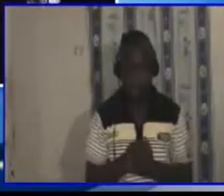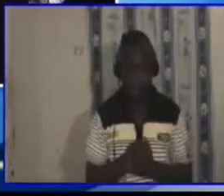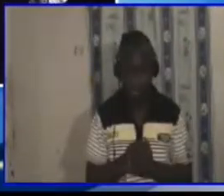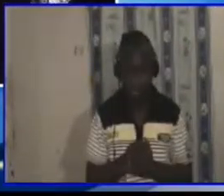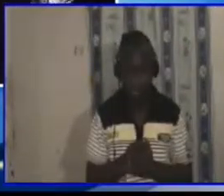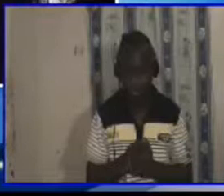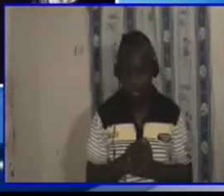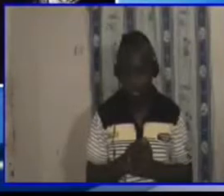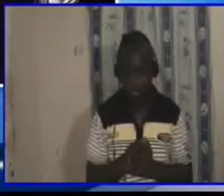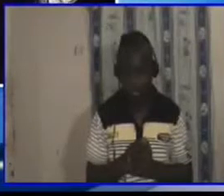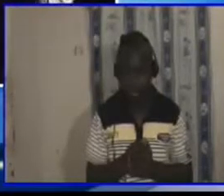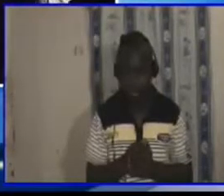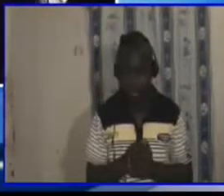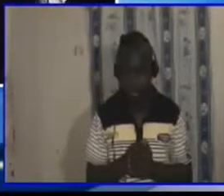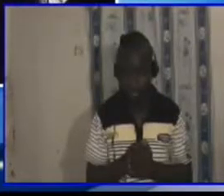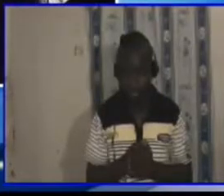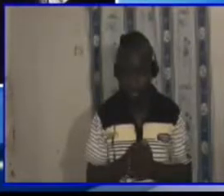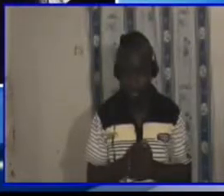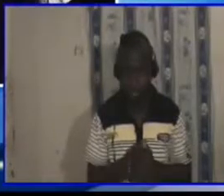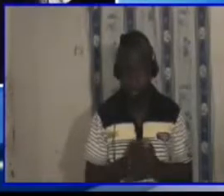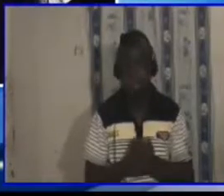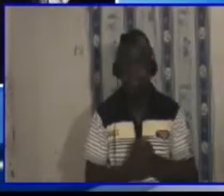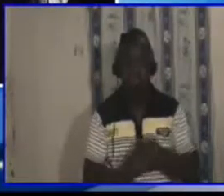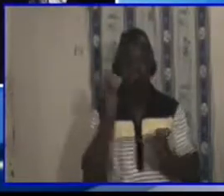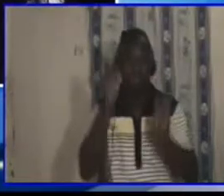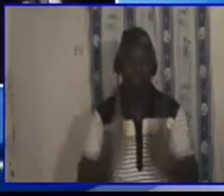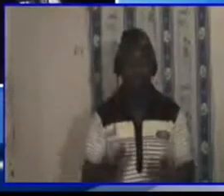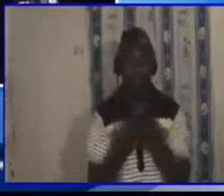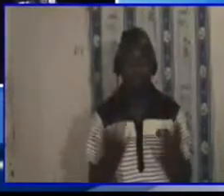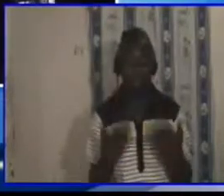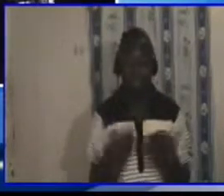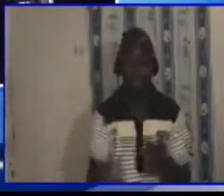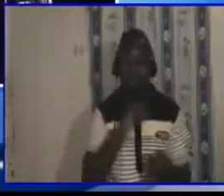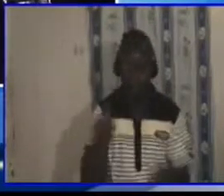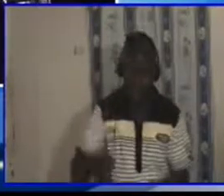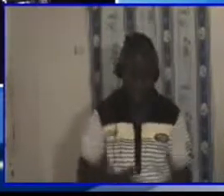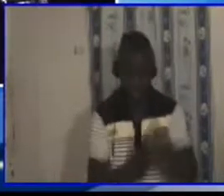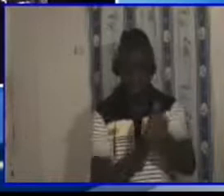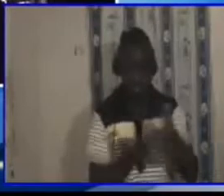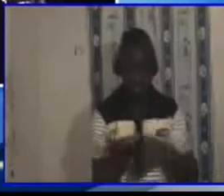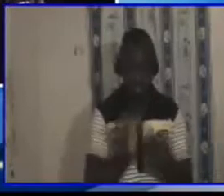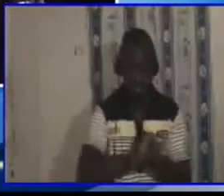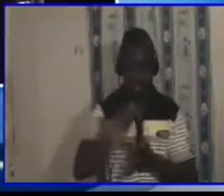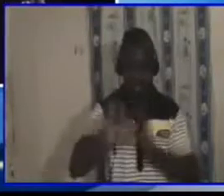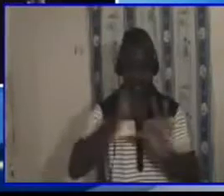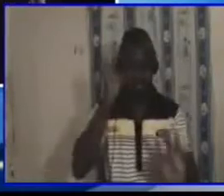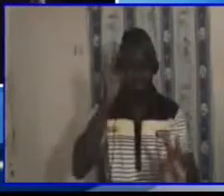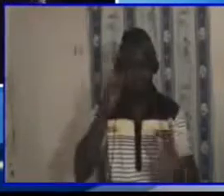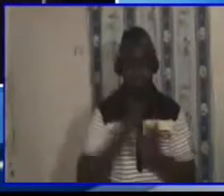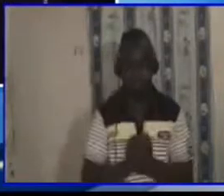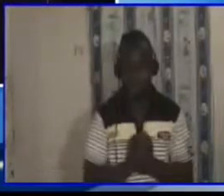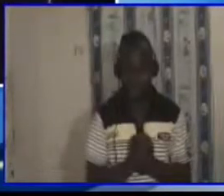ci sono cosi tanti predicatori che non hanno ricevuto una nuova lingua